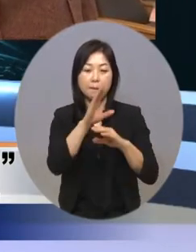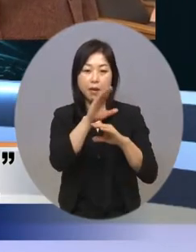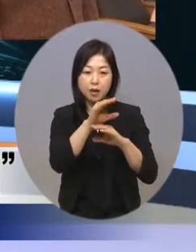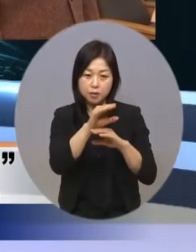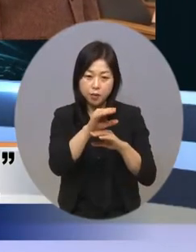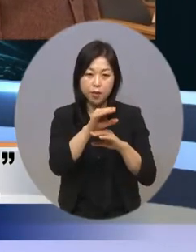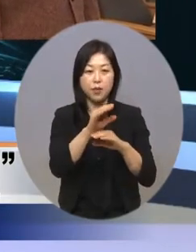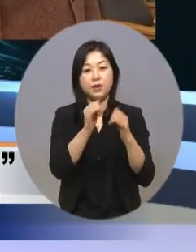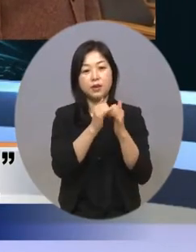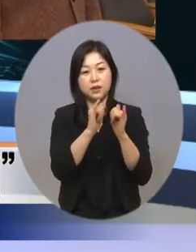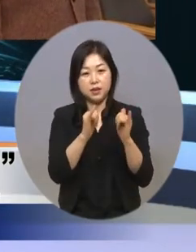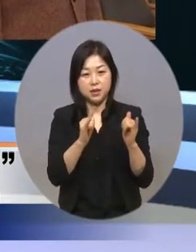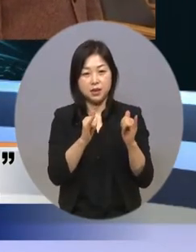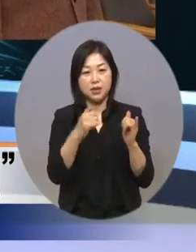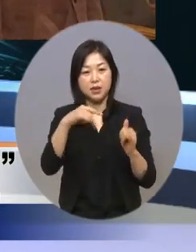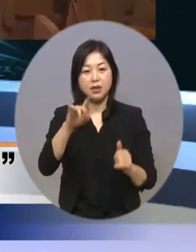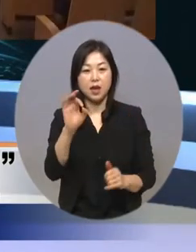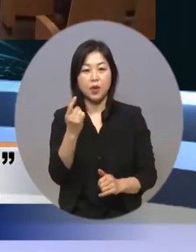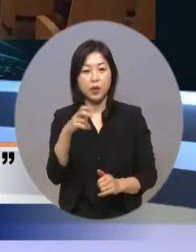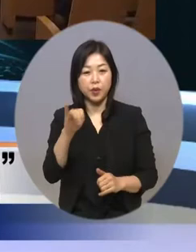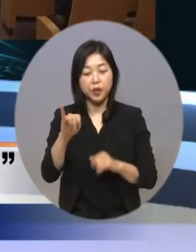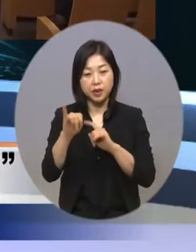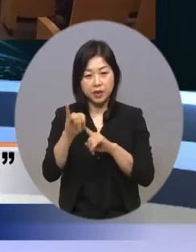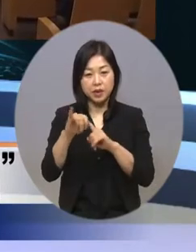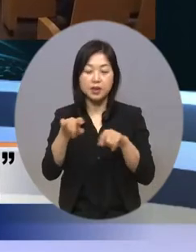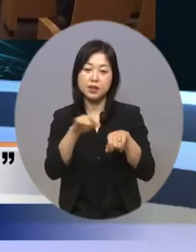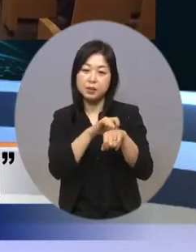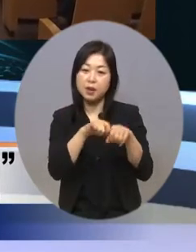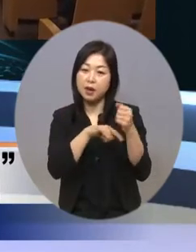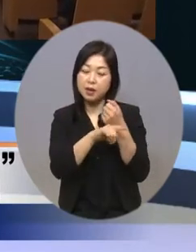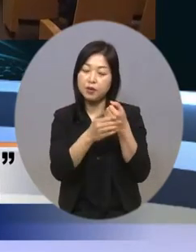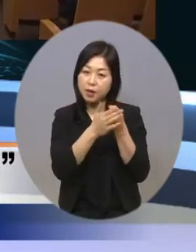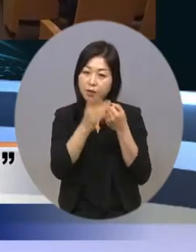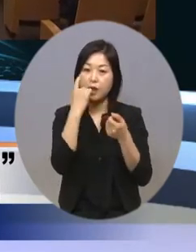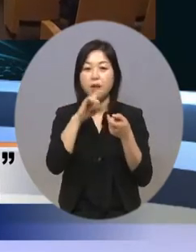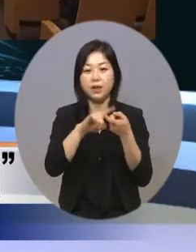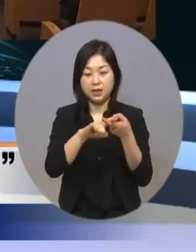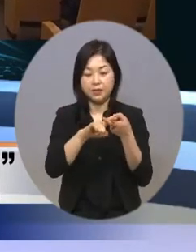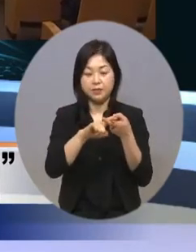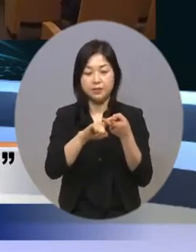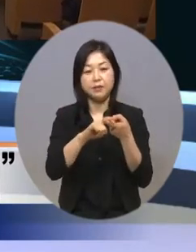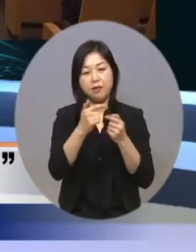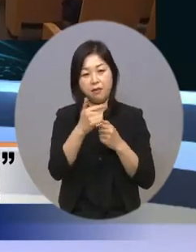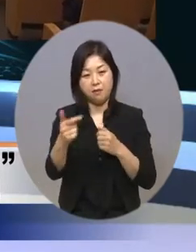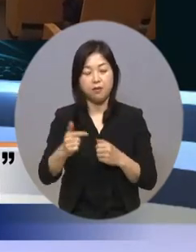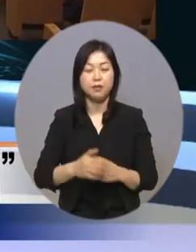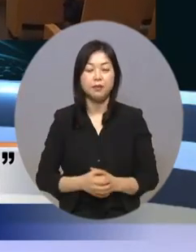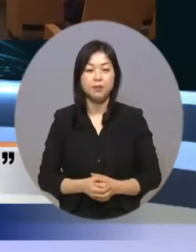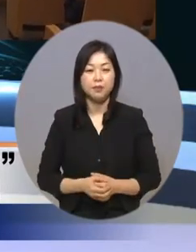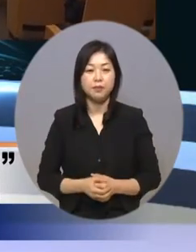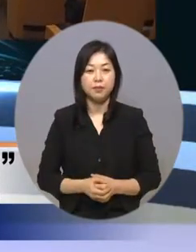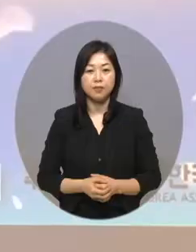사오리 씨는 특별한 사연으로 더 관심을 받고 있습니다. 박성윤 기자가 만나봤습니다.